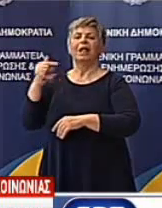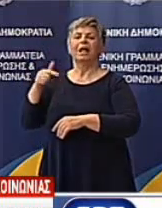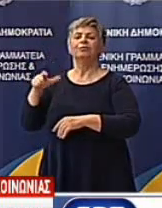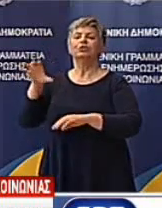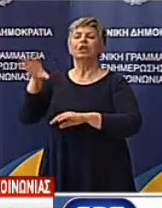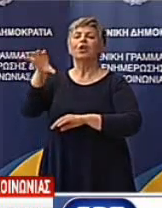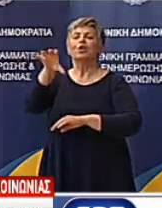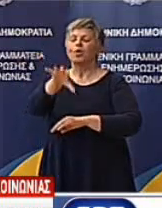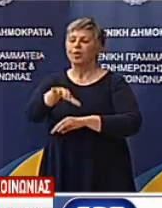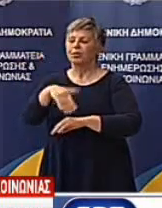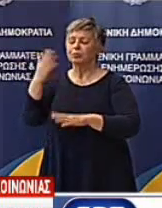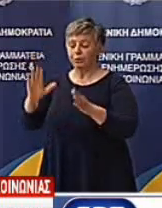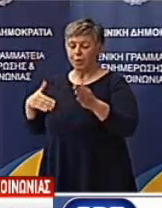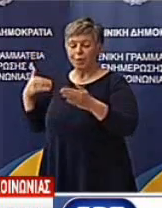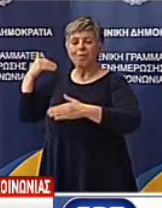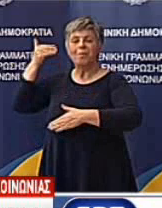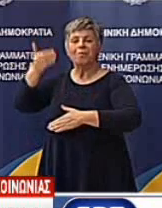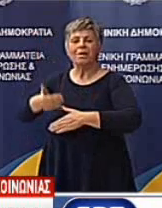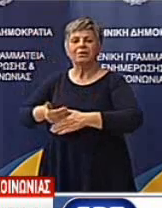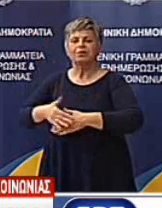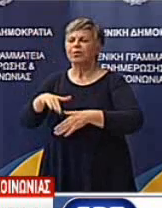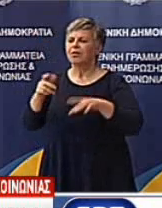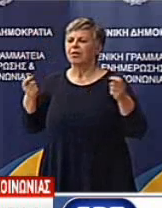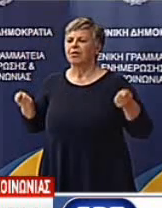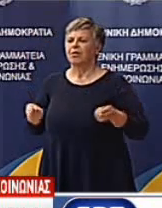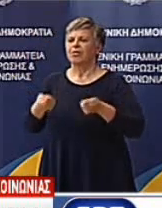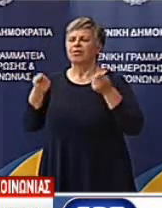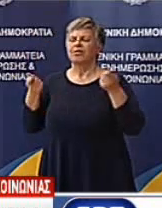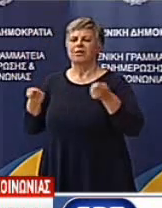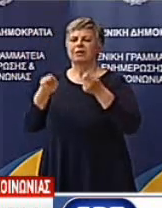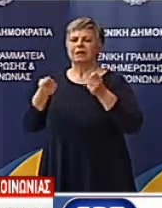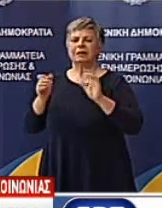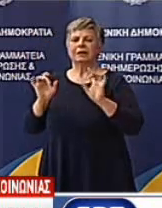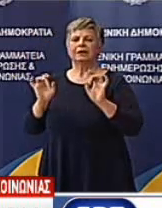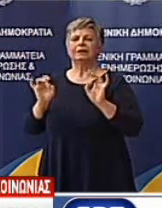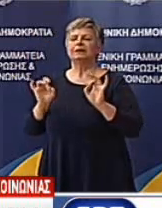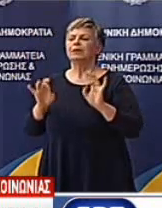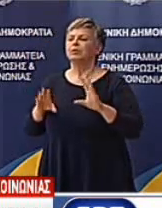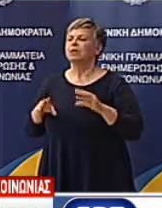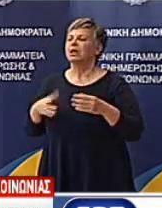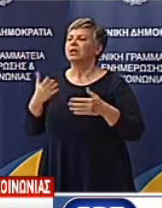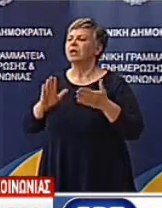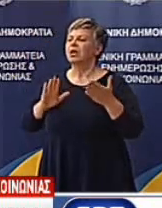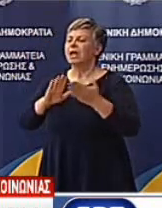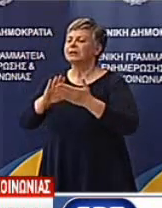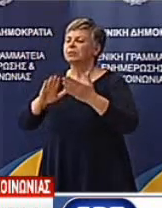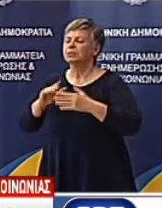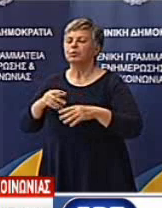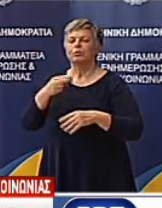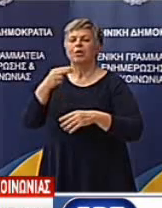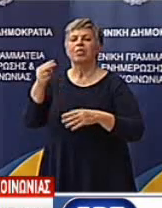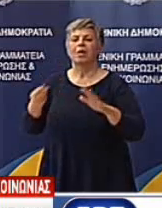έχουν κάνει το παραμικρό για να συμβάλλουν στη μεγάλη αυτή προσπάθεια αντιμετώπισης του προσφυγικού